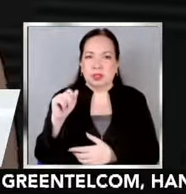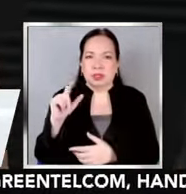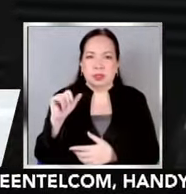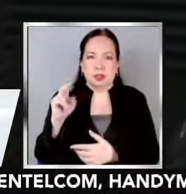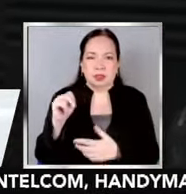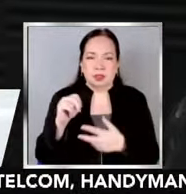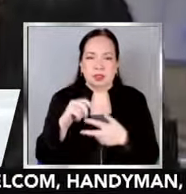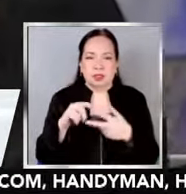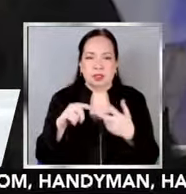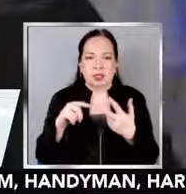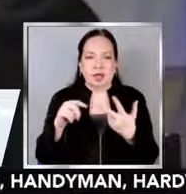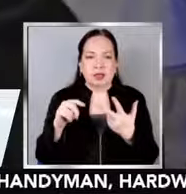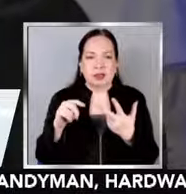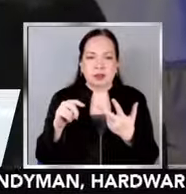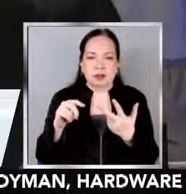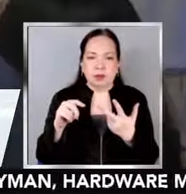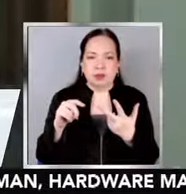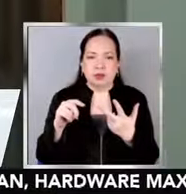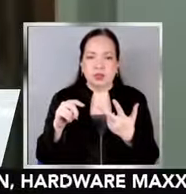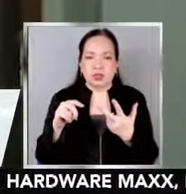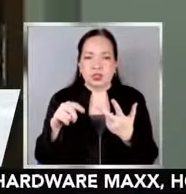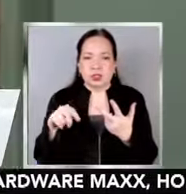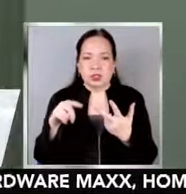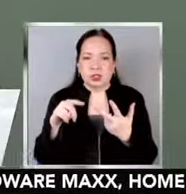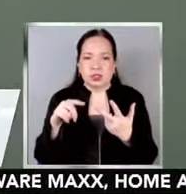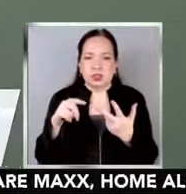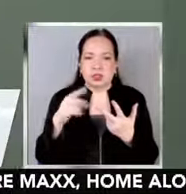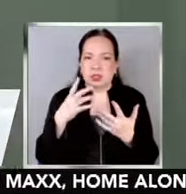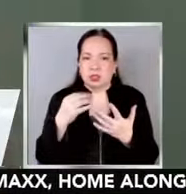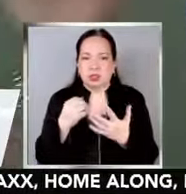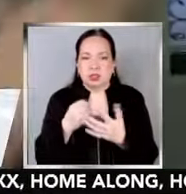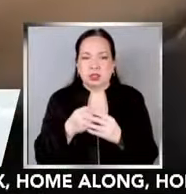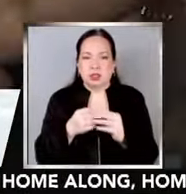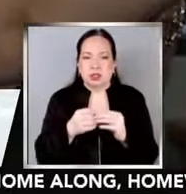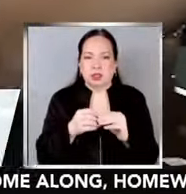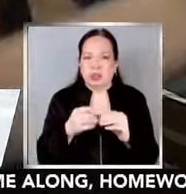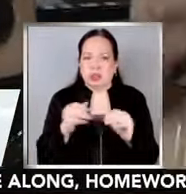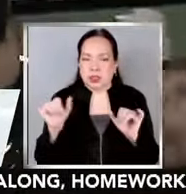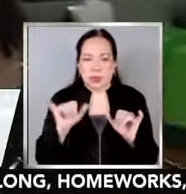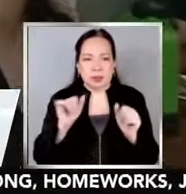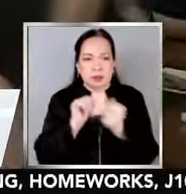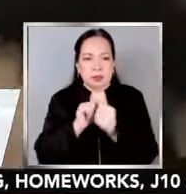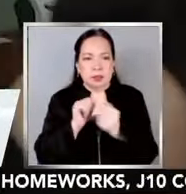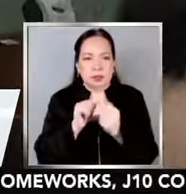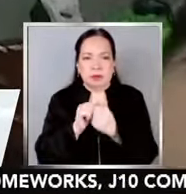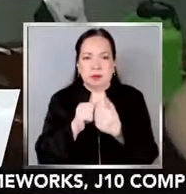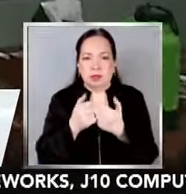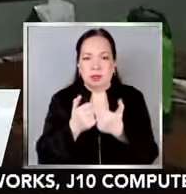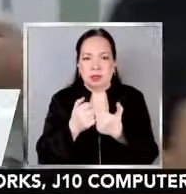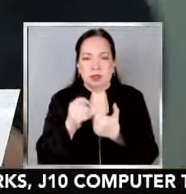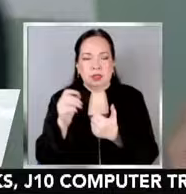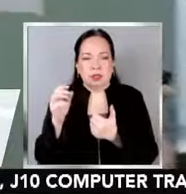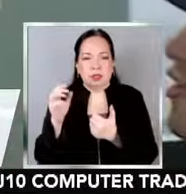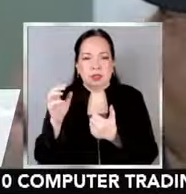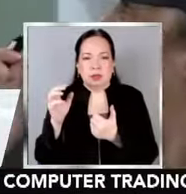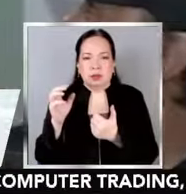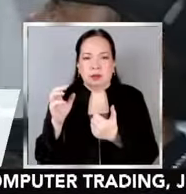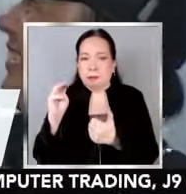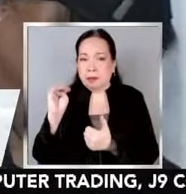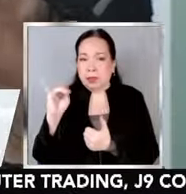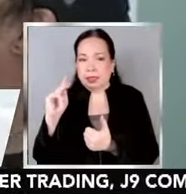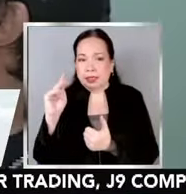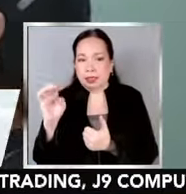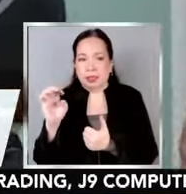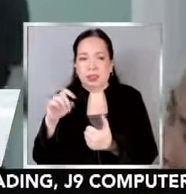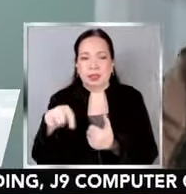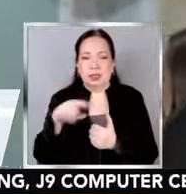Vere Madrid at Direk King Mark Baco. Present din ang magkasintahang Paul Salas at Mikey Quintos na masaya raw na nakasama